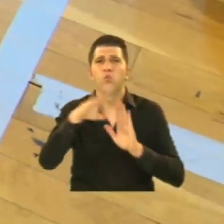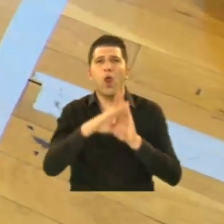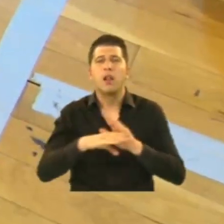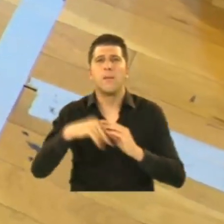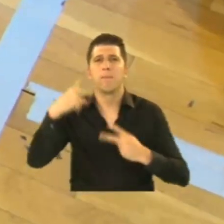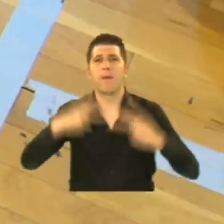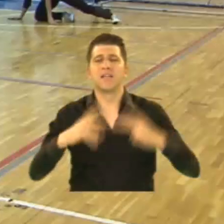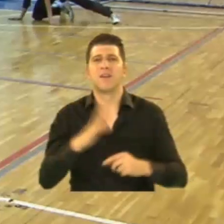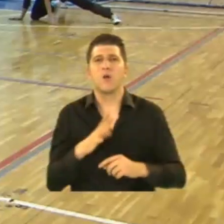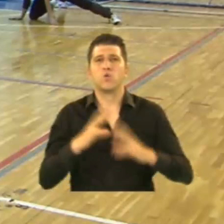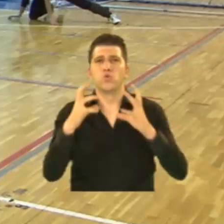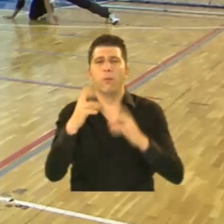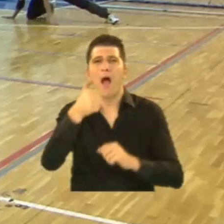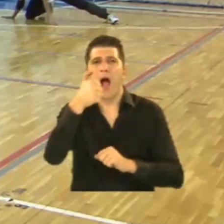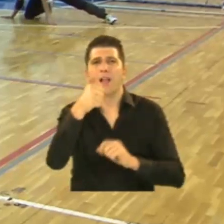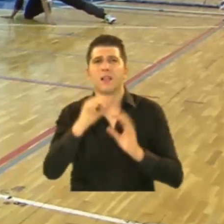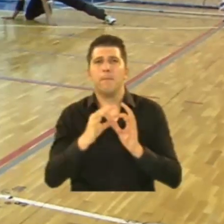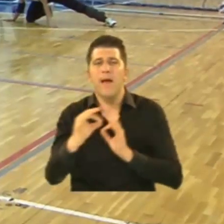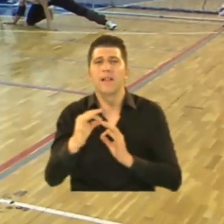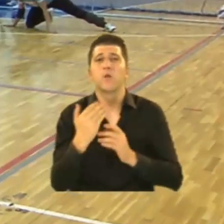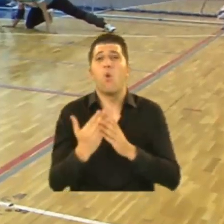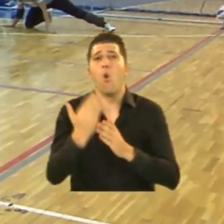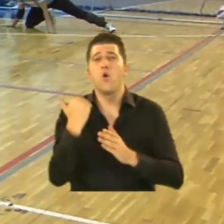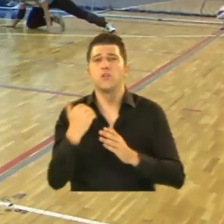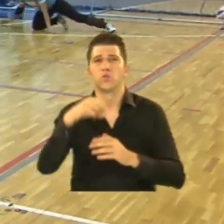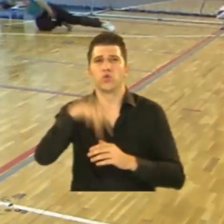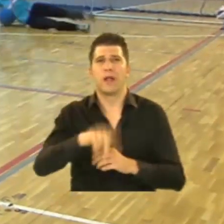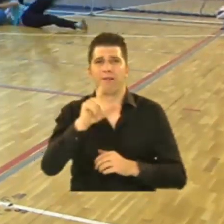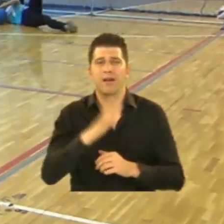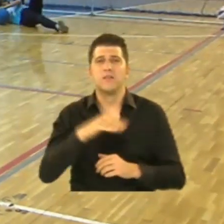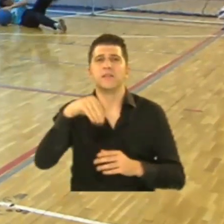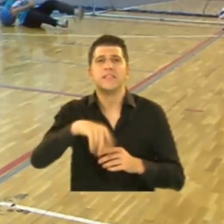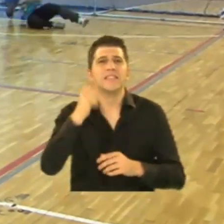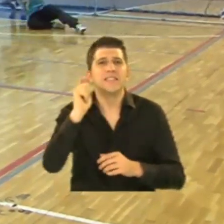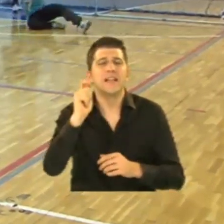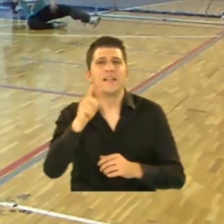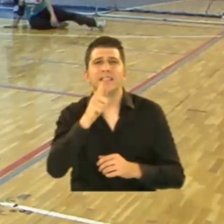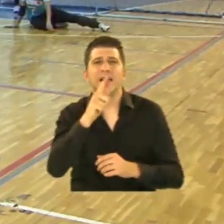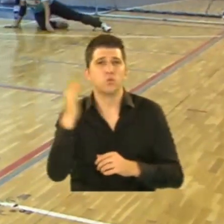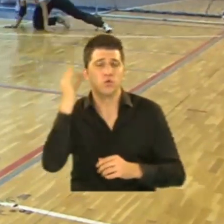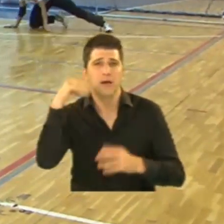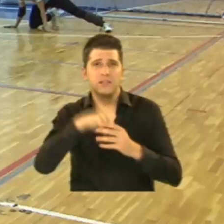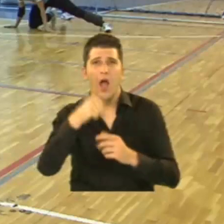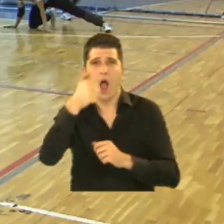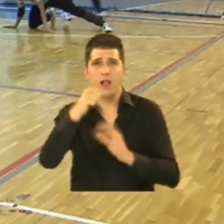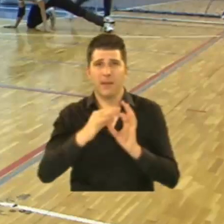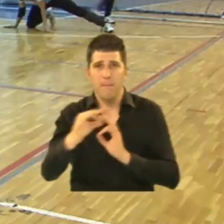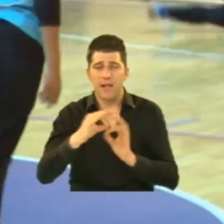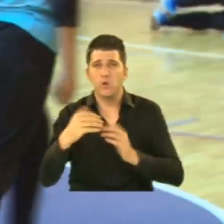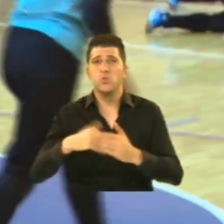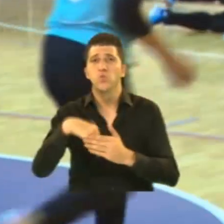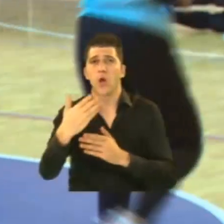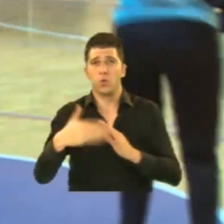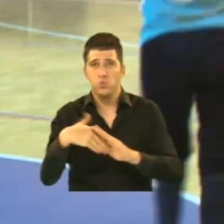içerisinde bazı kurallar var. Örneğin topun 6 metreden önce yere düşmesi gerekiyor. İçindeki zil sesinin duyulabilmesi için. 6